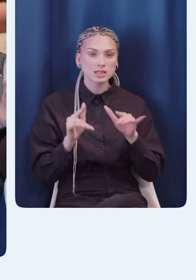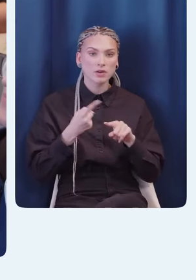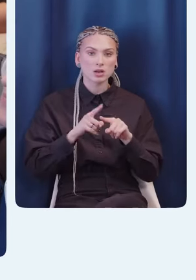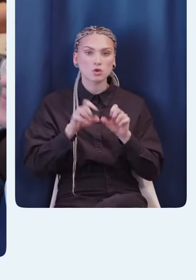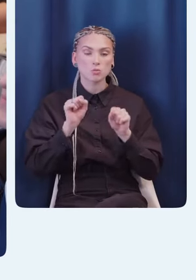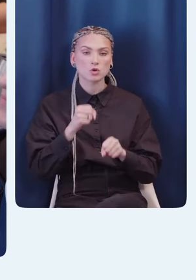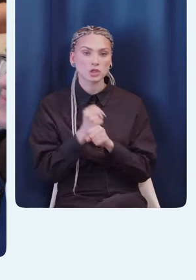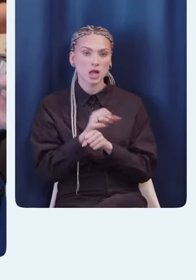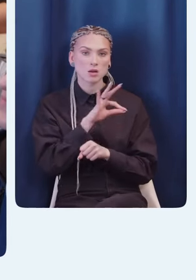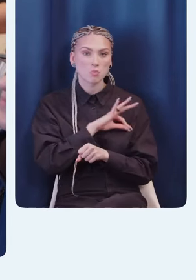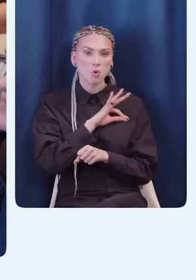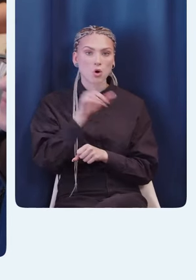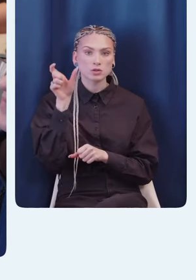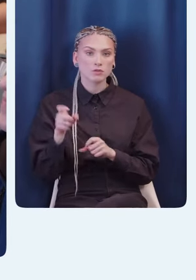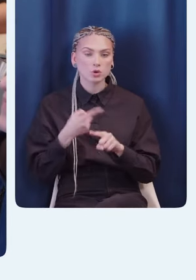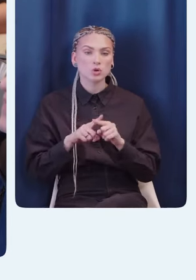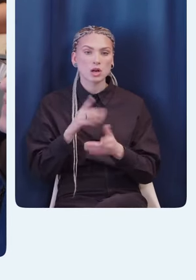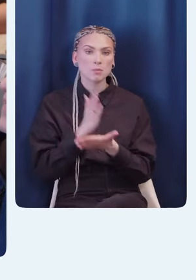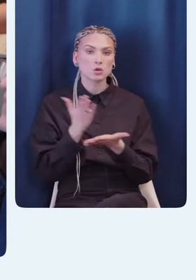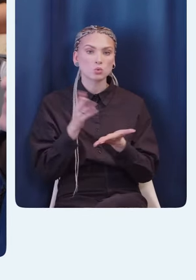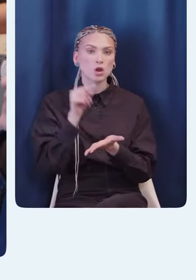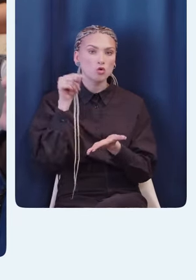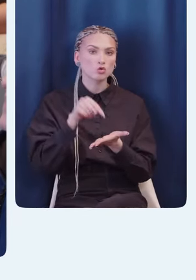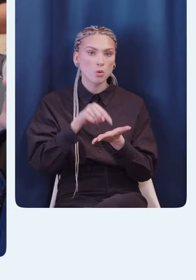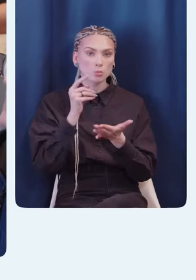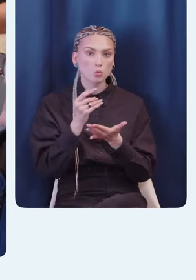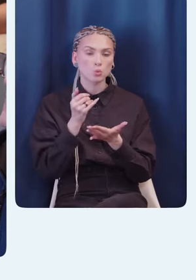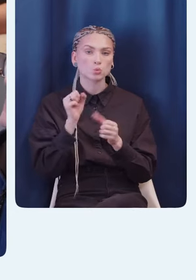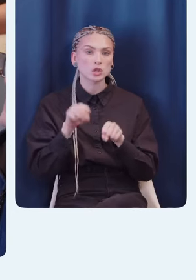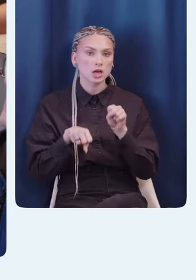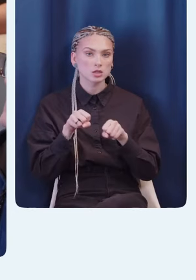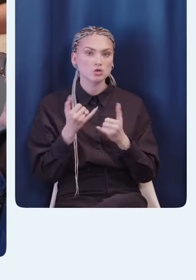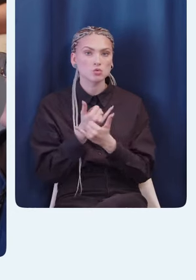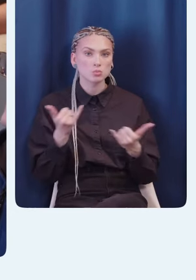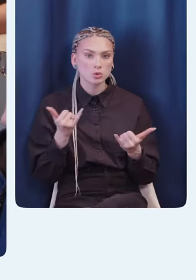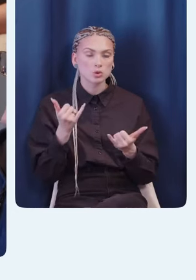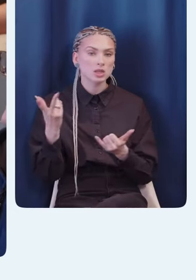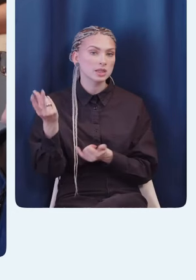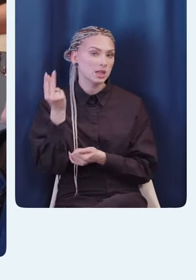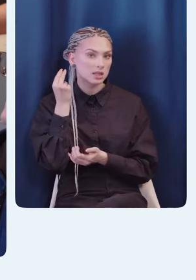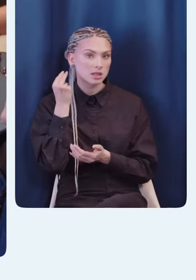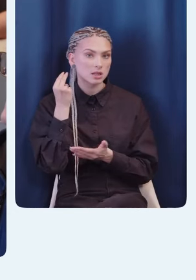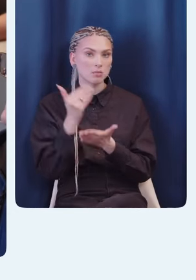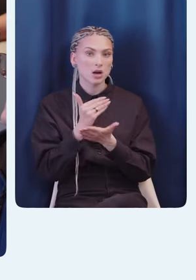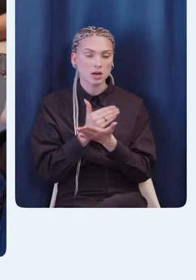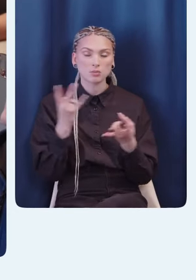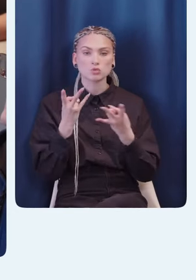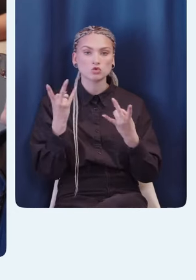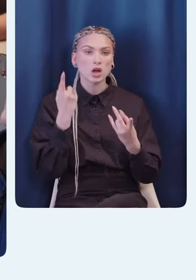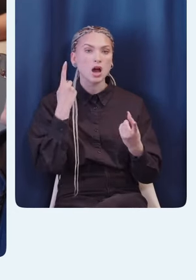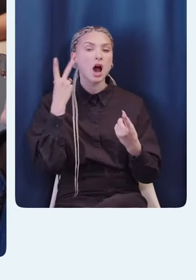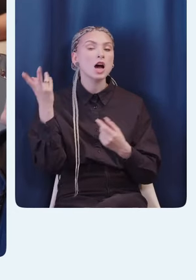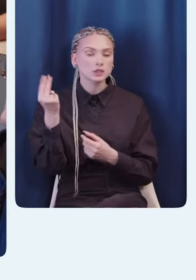совершить пользователь, которое имеет какую-то кнопку доступную для скринридера, нужно озвучивать. То